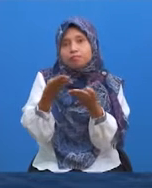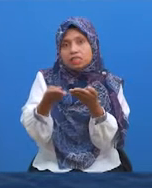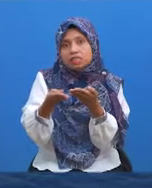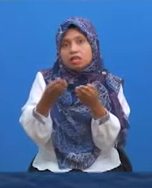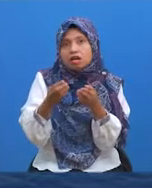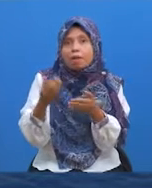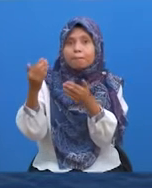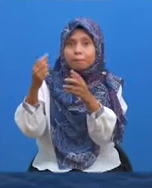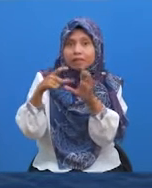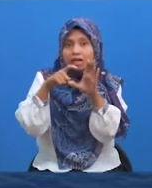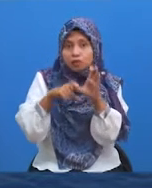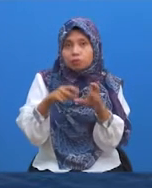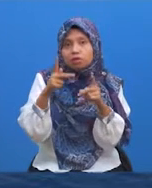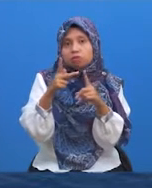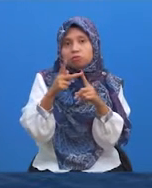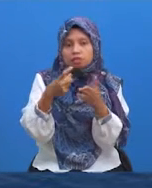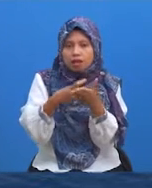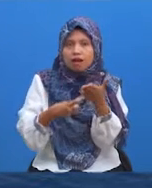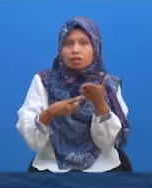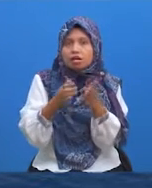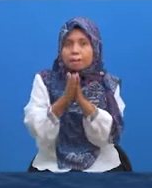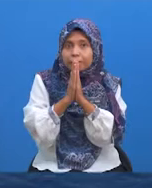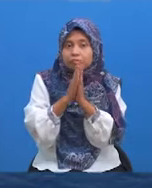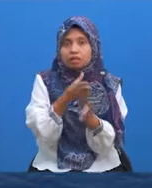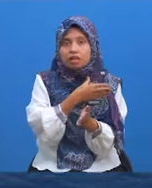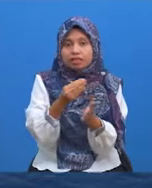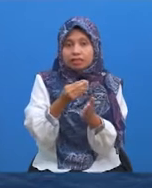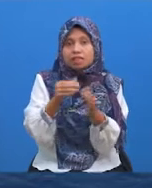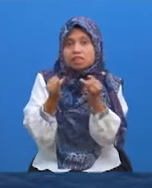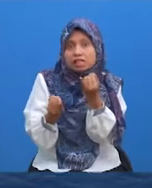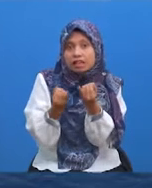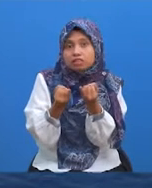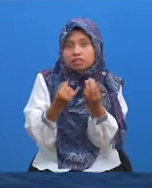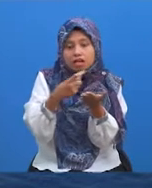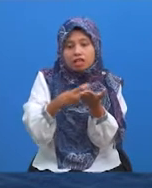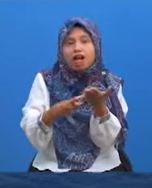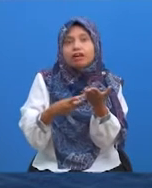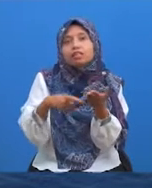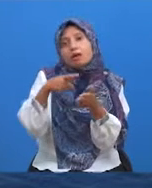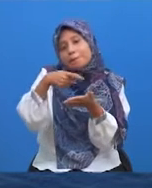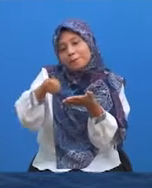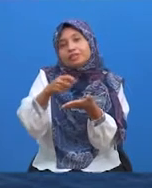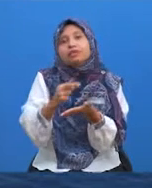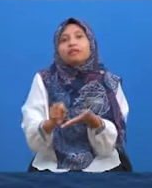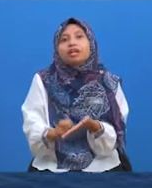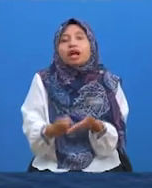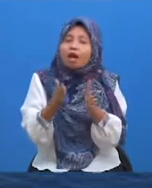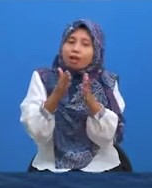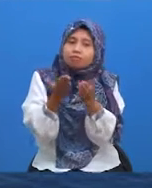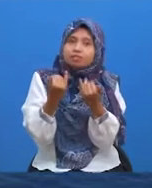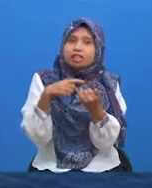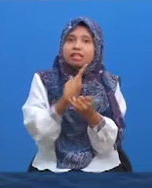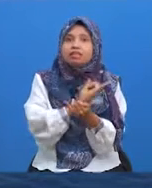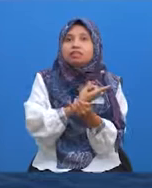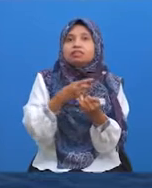harga permintaan dan keanjalan harga penawaran meringue kita pelajari ke